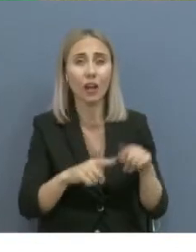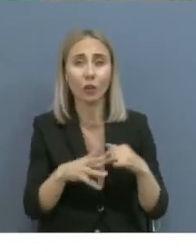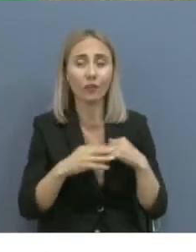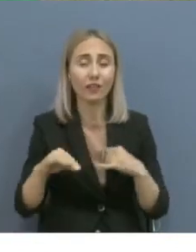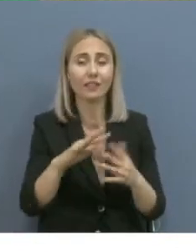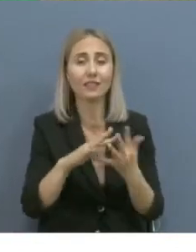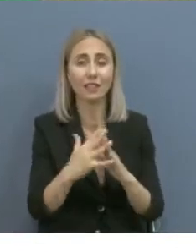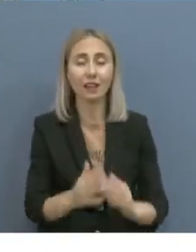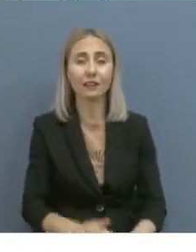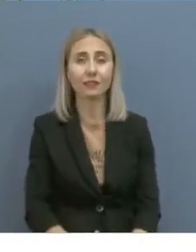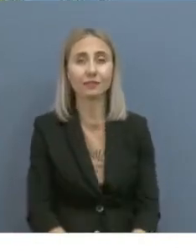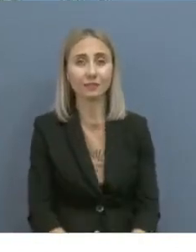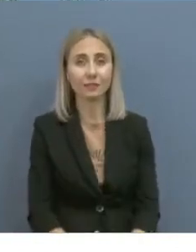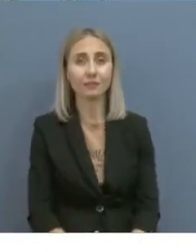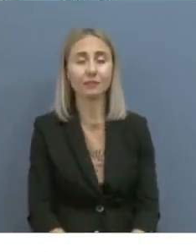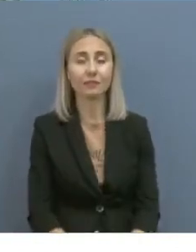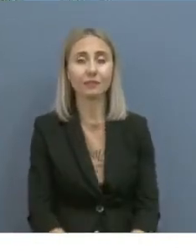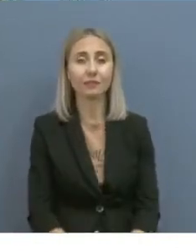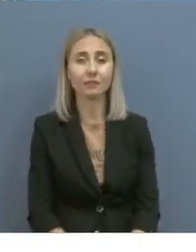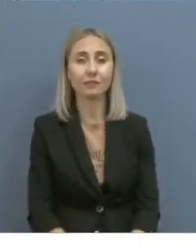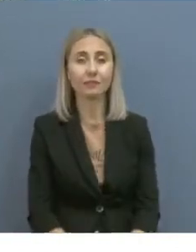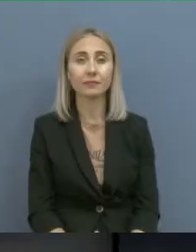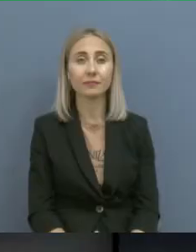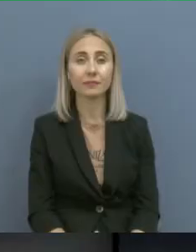арнайы Көкше ақпарат үшін Сандықтау ауданына.